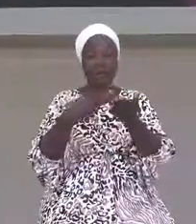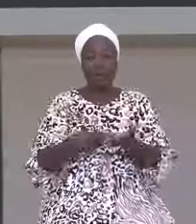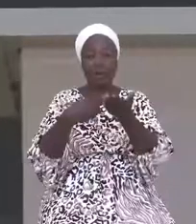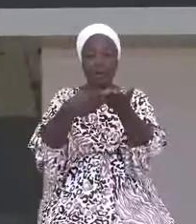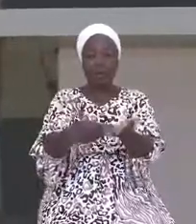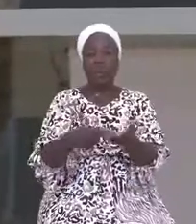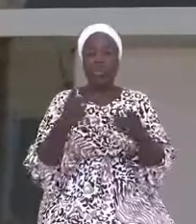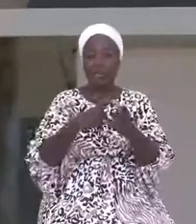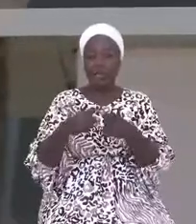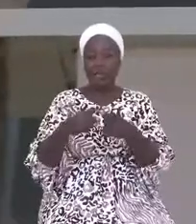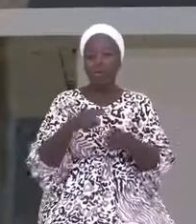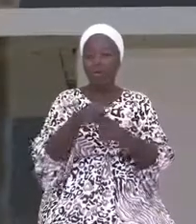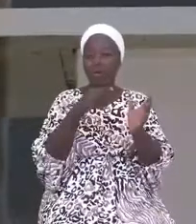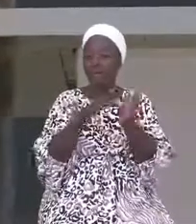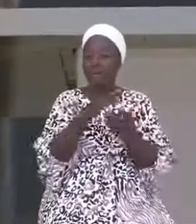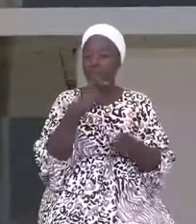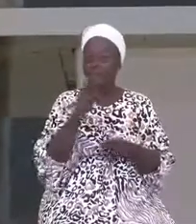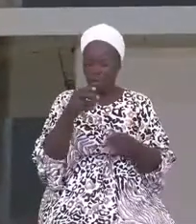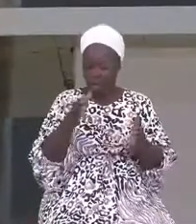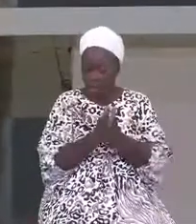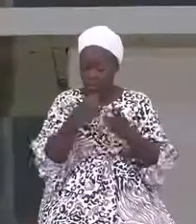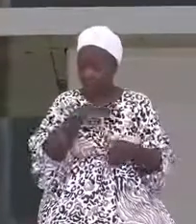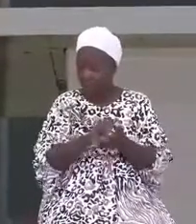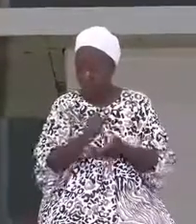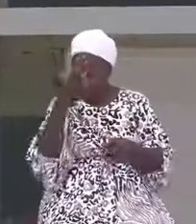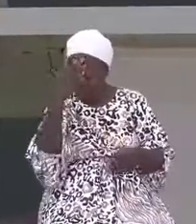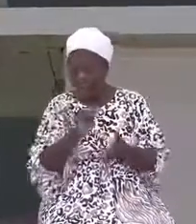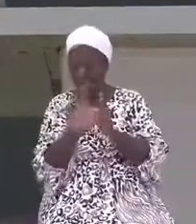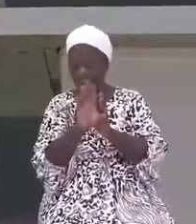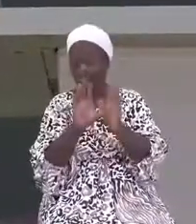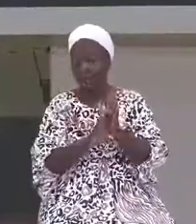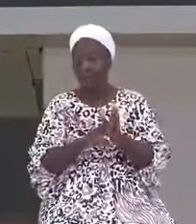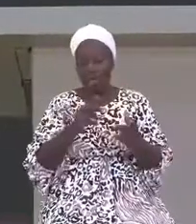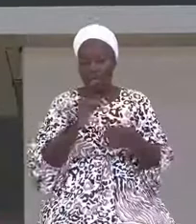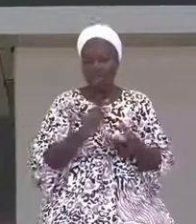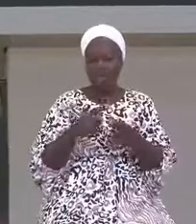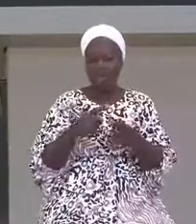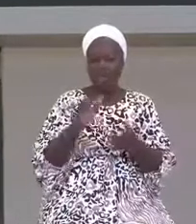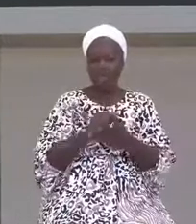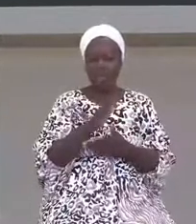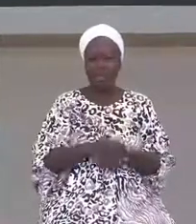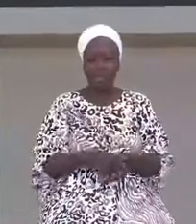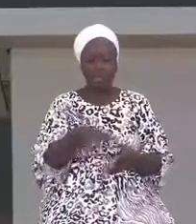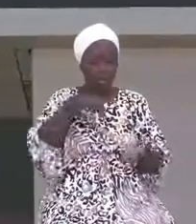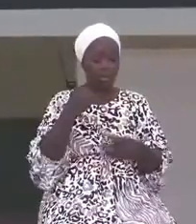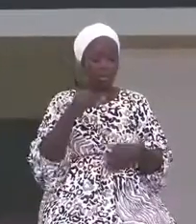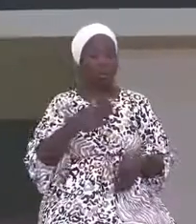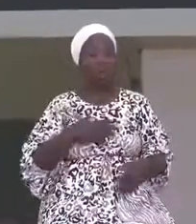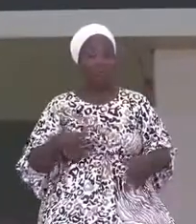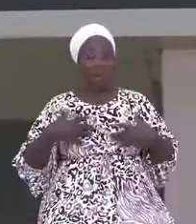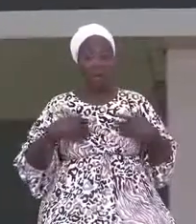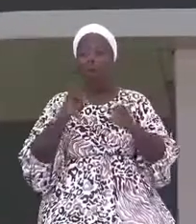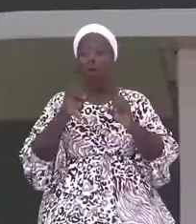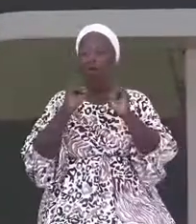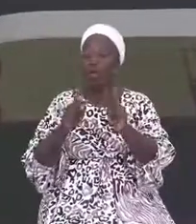pourquoi tu me poses la question? Tu connais le commandement? Il a dit, bien sûr. Ça même, c'est l'histoire de ma vie. D'accord.